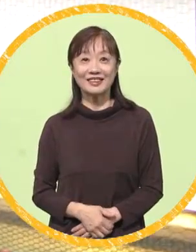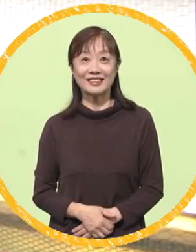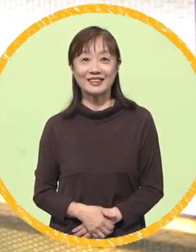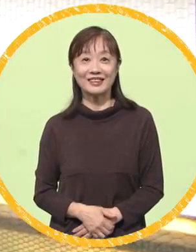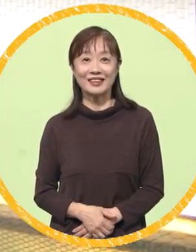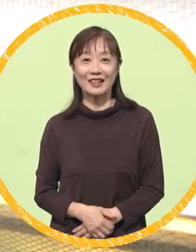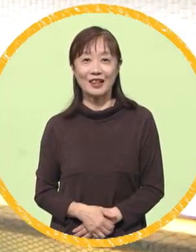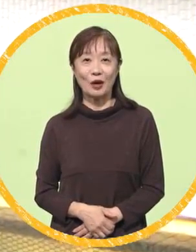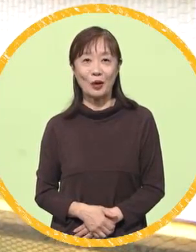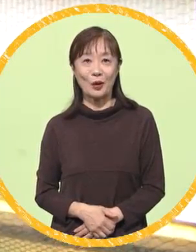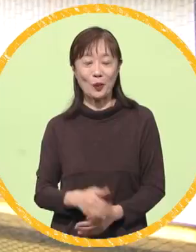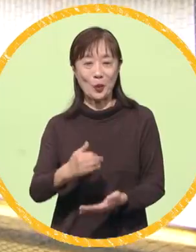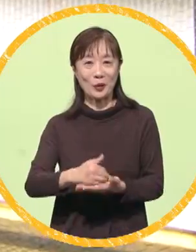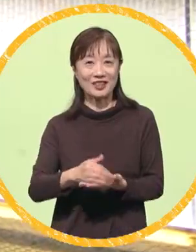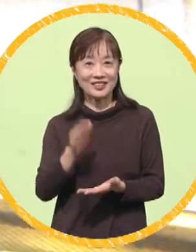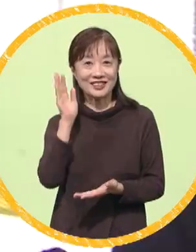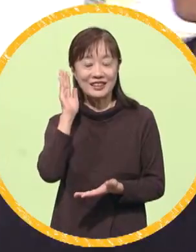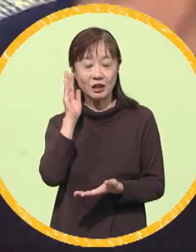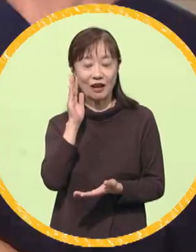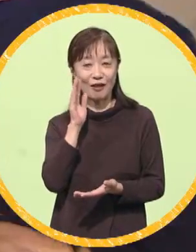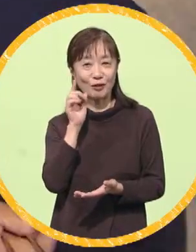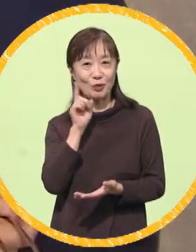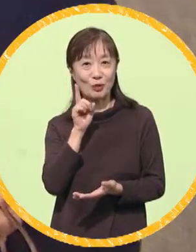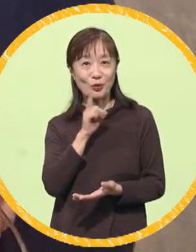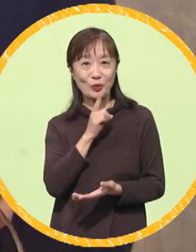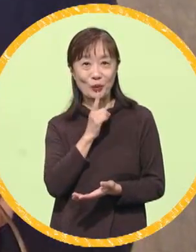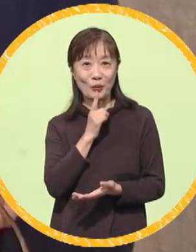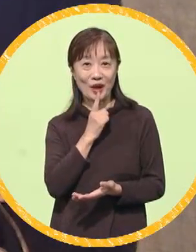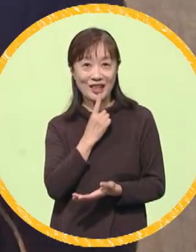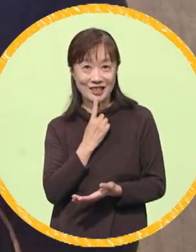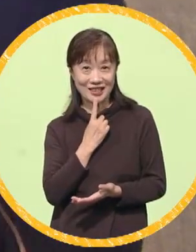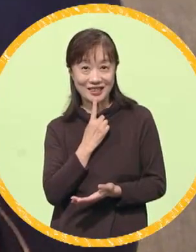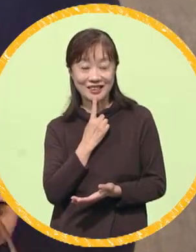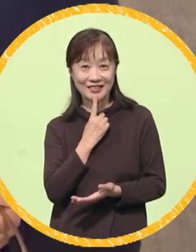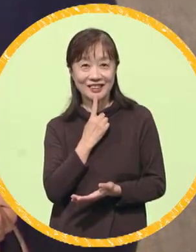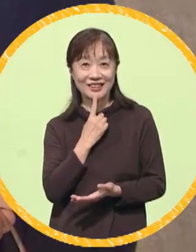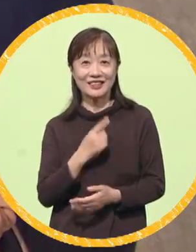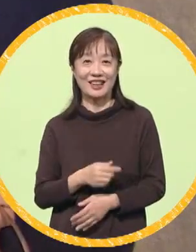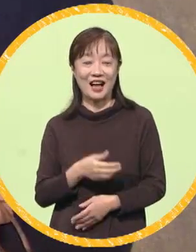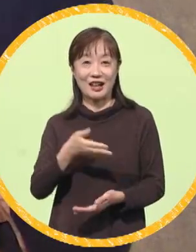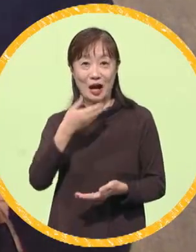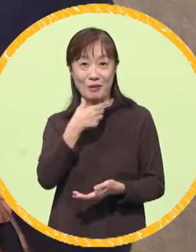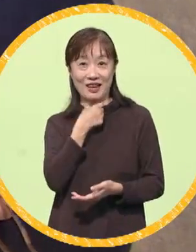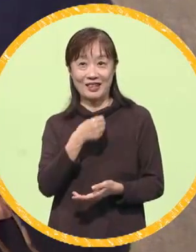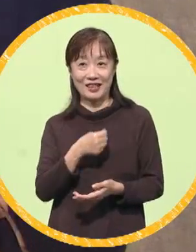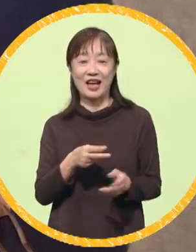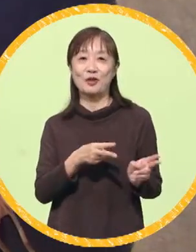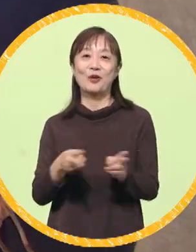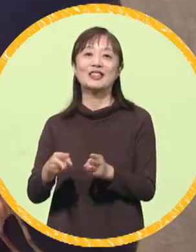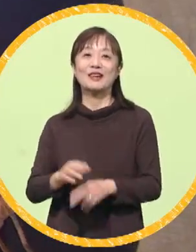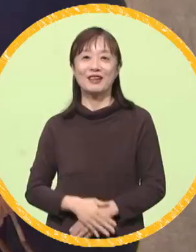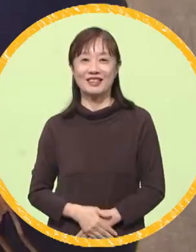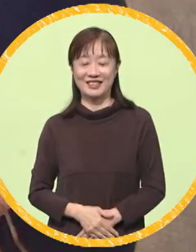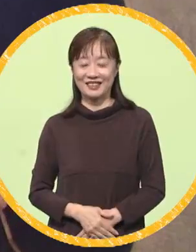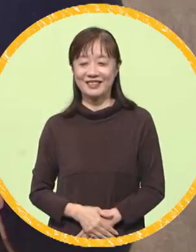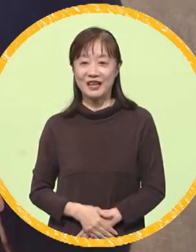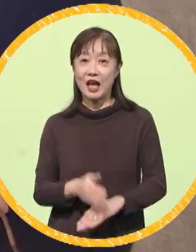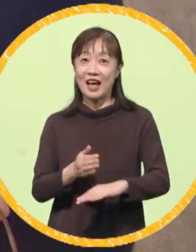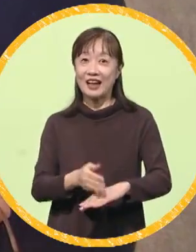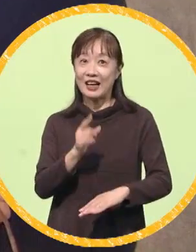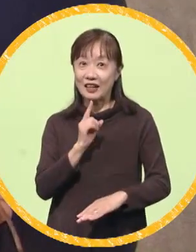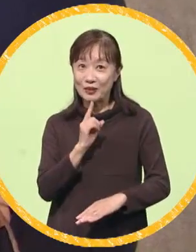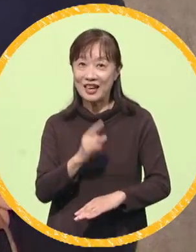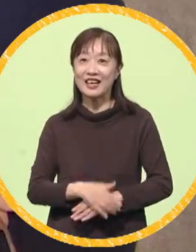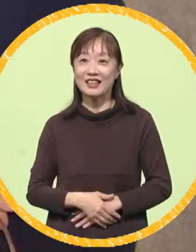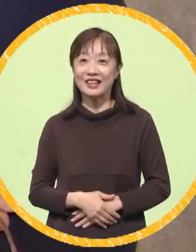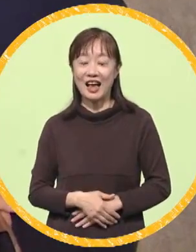たら 食べてみます。 どんな味か食べたくなりました。 ちょっとじゃあ向こう用意する んで。いいんですか。いや、ありがとうございます。 おすすめの食